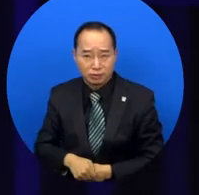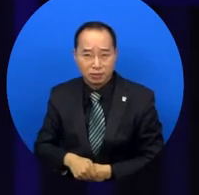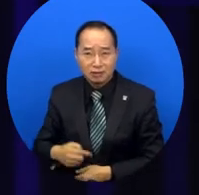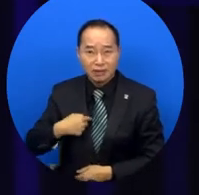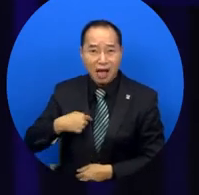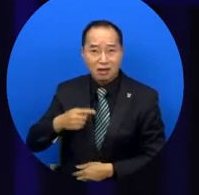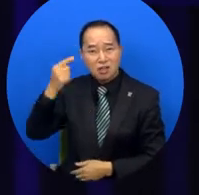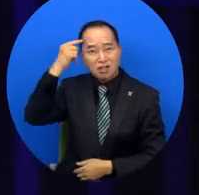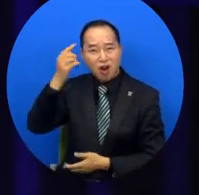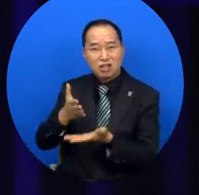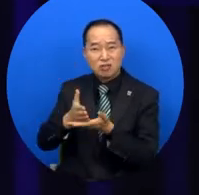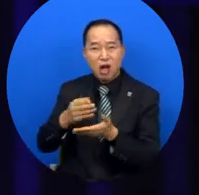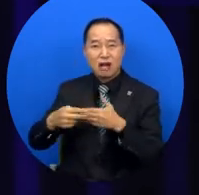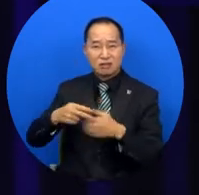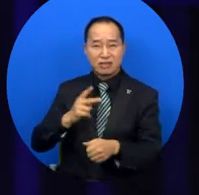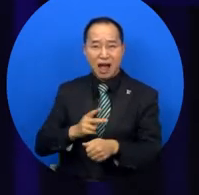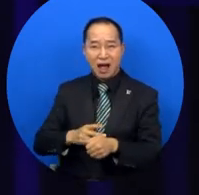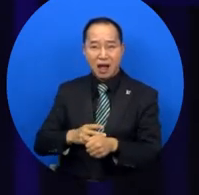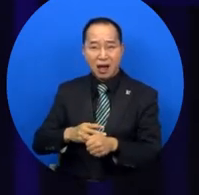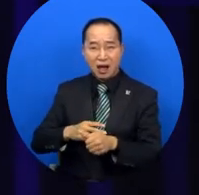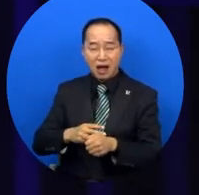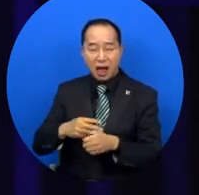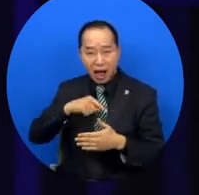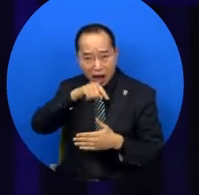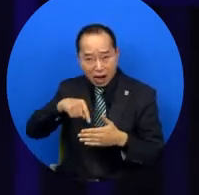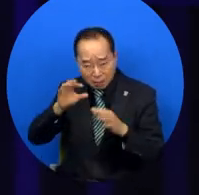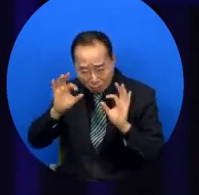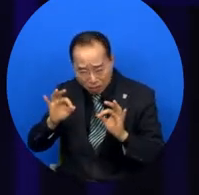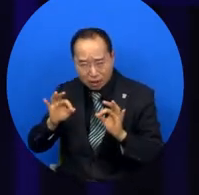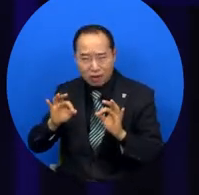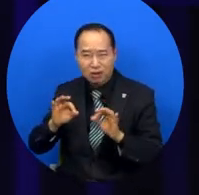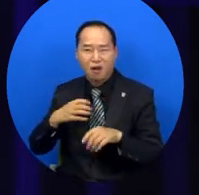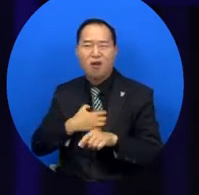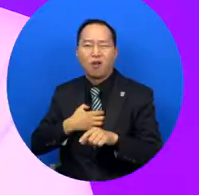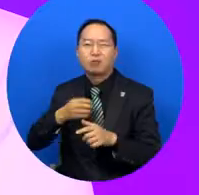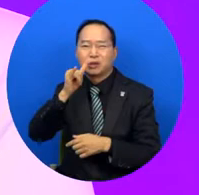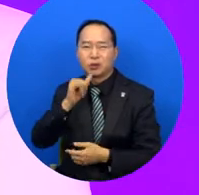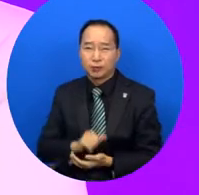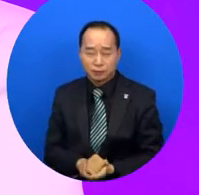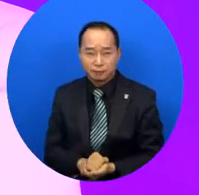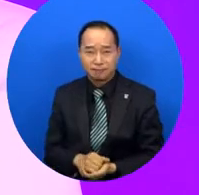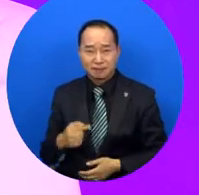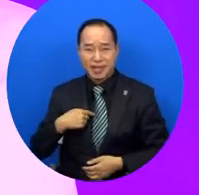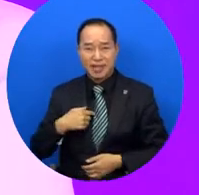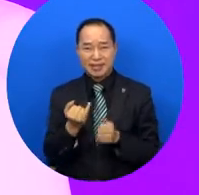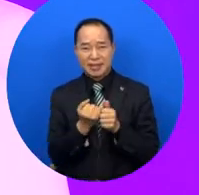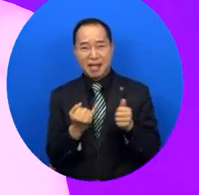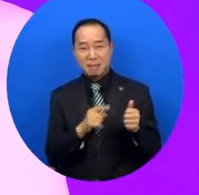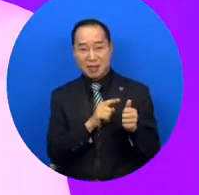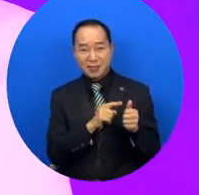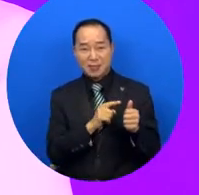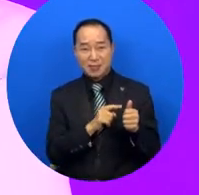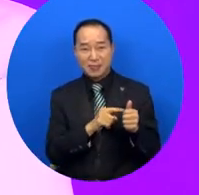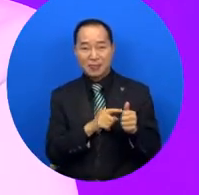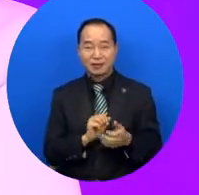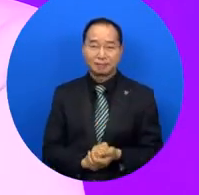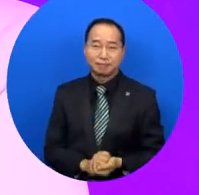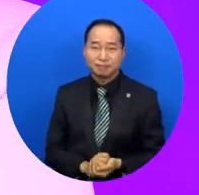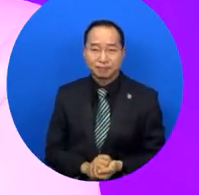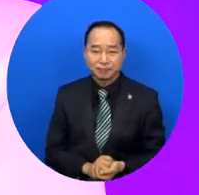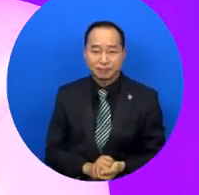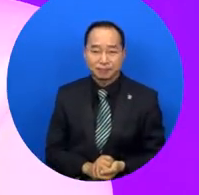또 내면을 보면 제가 정신과 의사니까 내면을 보면 다 힘든 그런 게 있습니다. 근데 저는 그래서 이렇게 생각해요. 우리